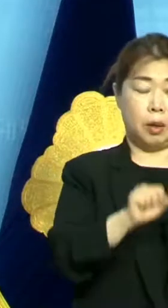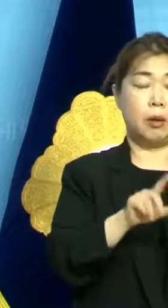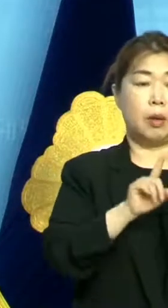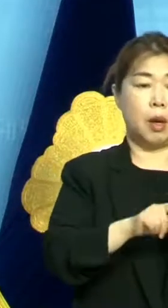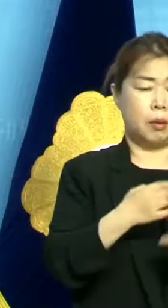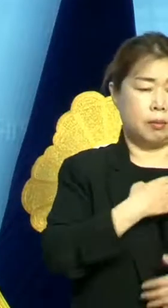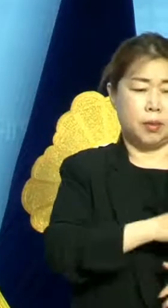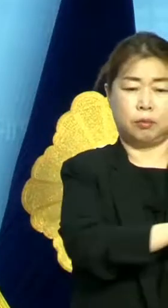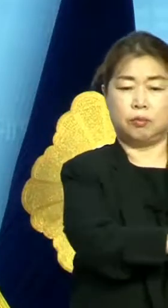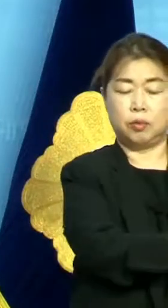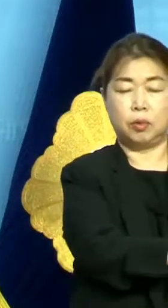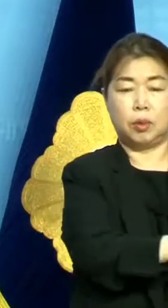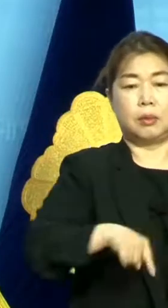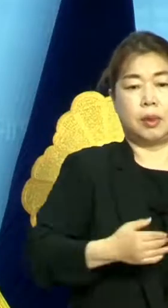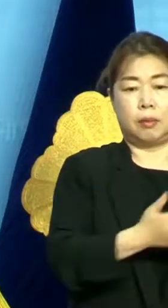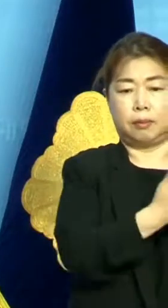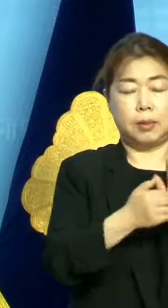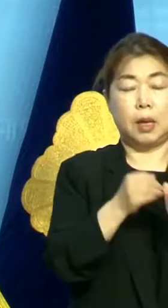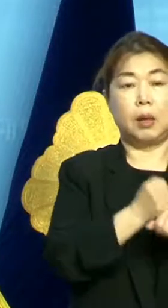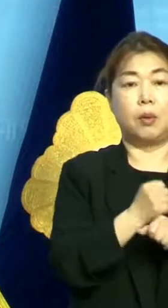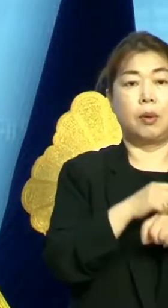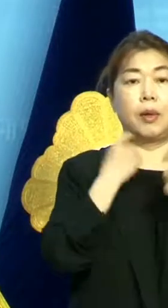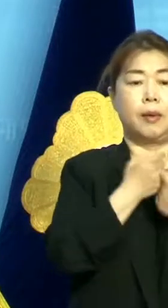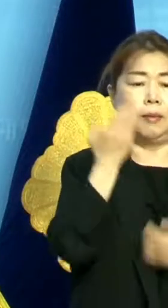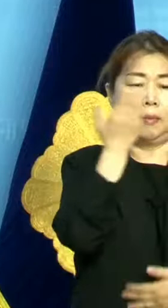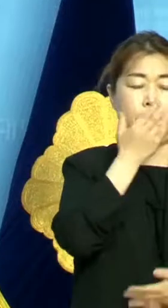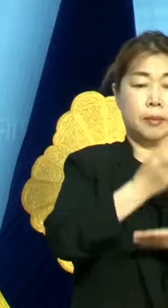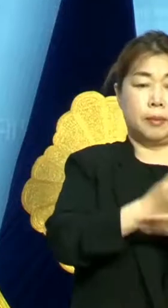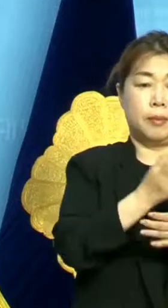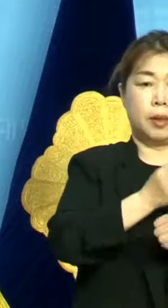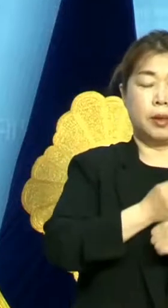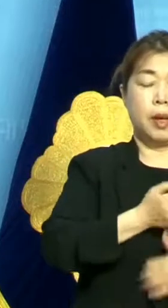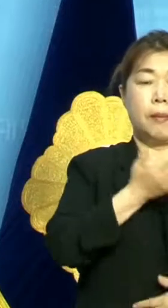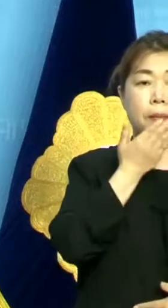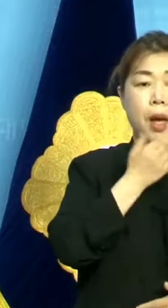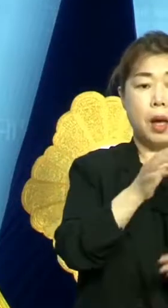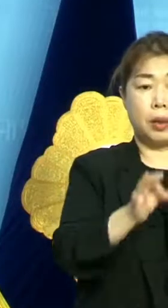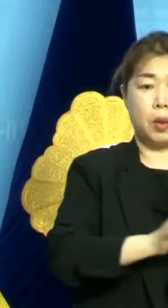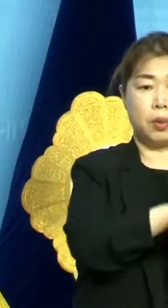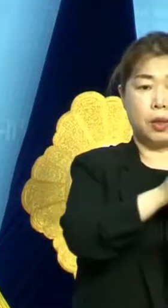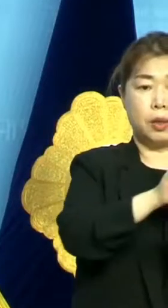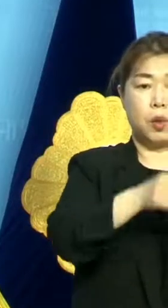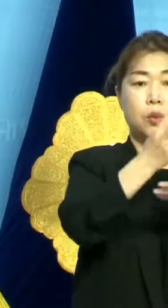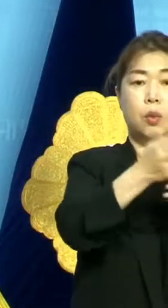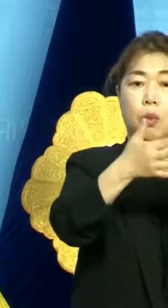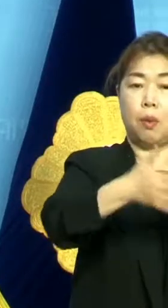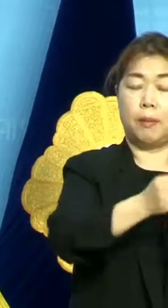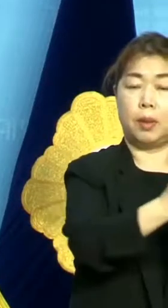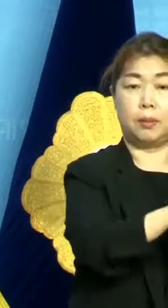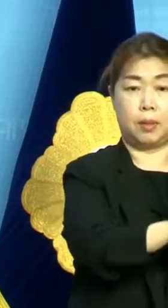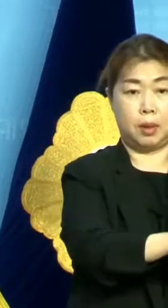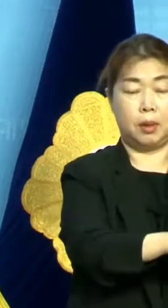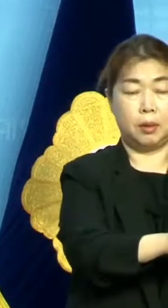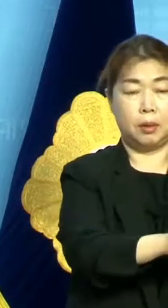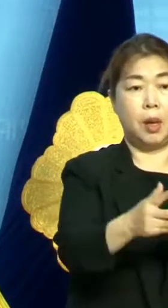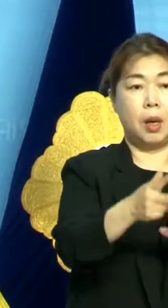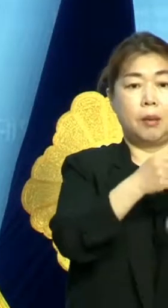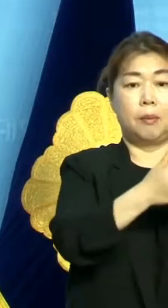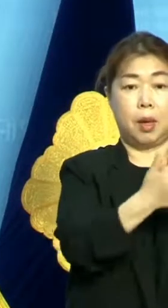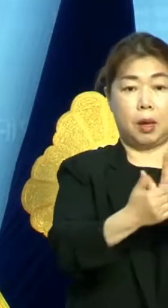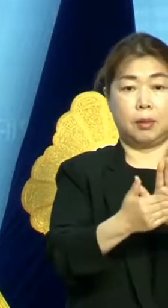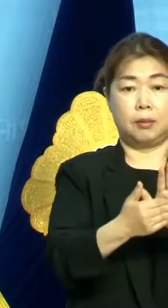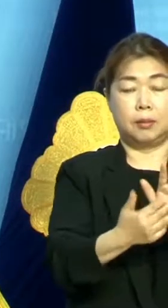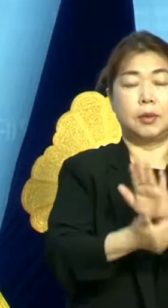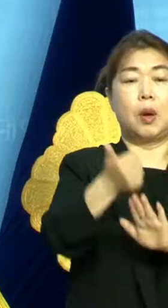자가 병리 든 바 녹두 지침을 준수할 수 있는 경제적 조건을 마련했습니다 이처럼 k 방역 성공의